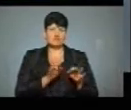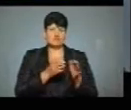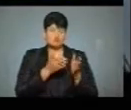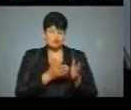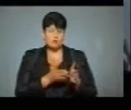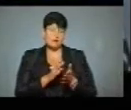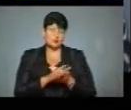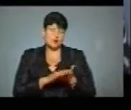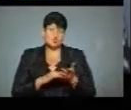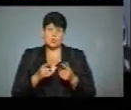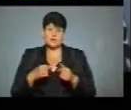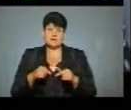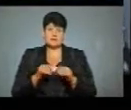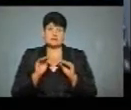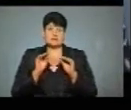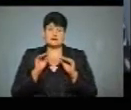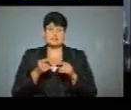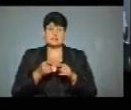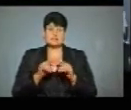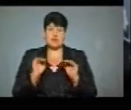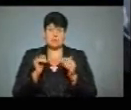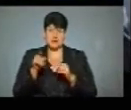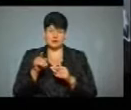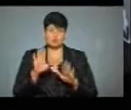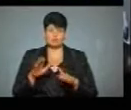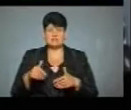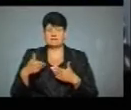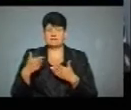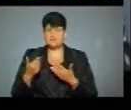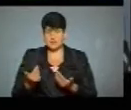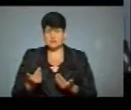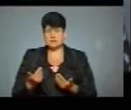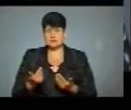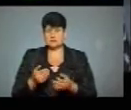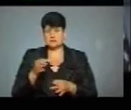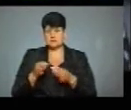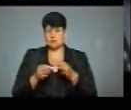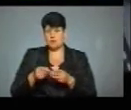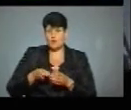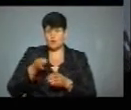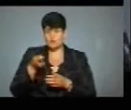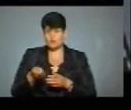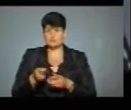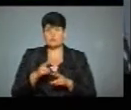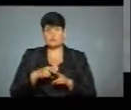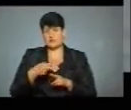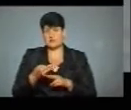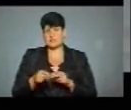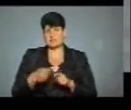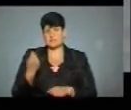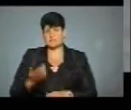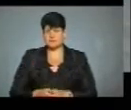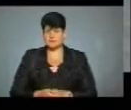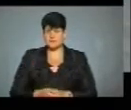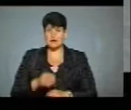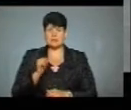подальшому організація, яка встановлювала ці обмежувачі, буде звертатись з цивільним позовом до суду на відшкодування збитків. Анатолій